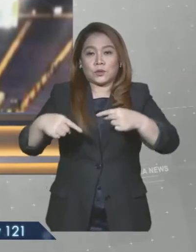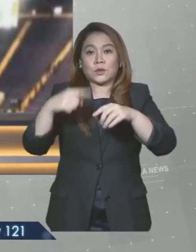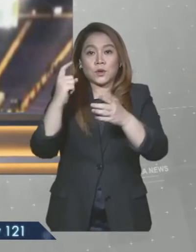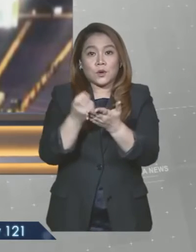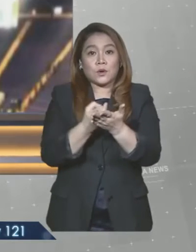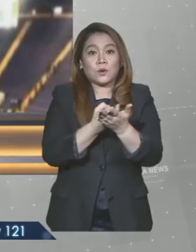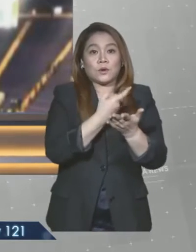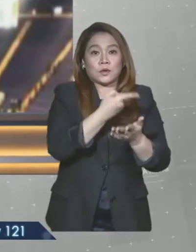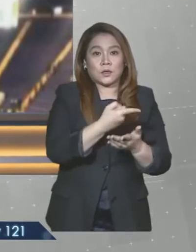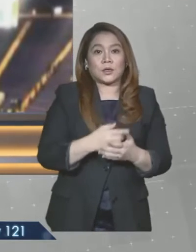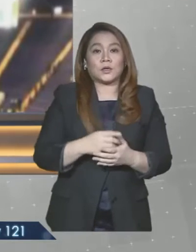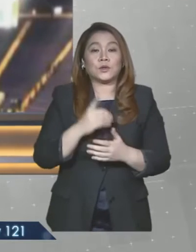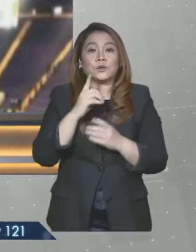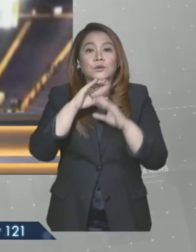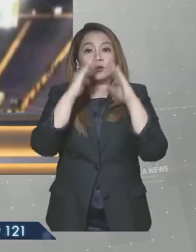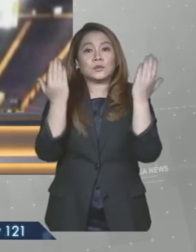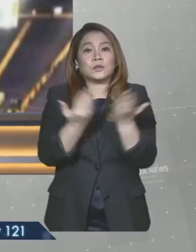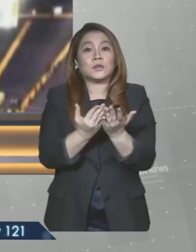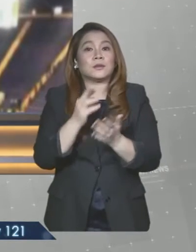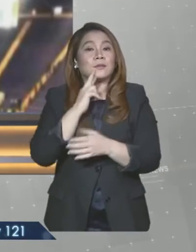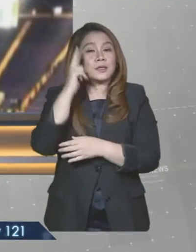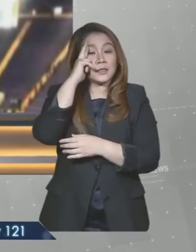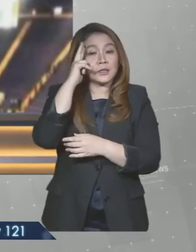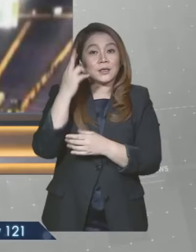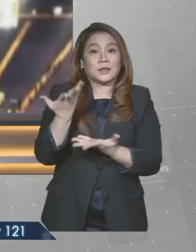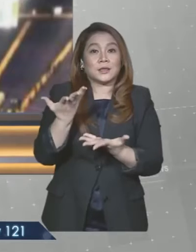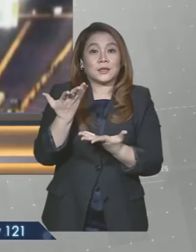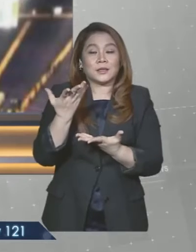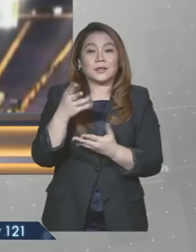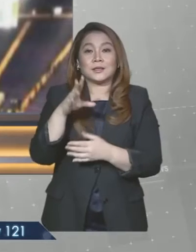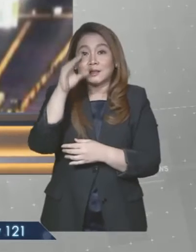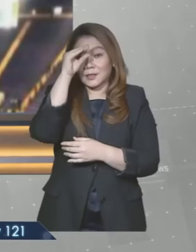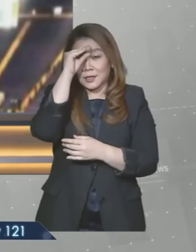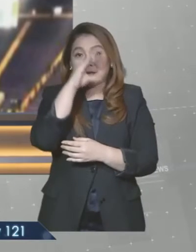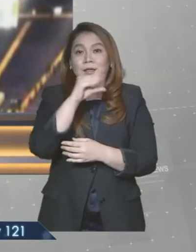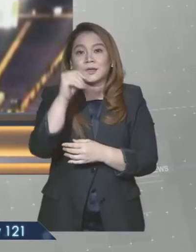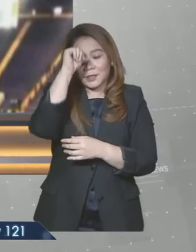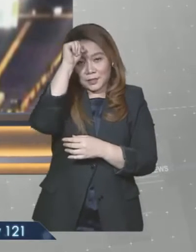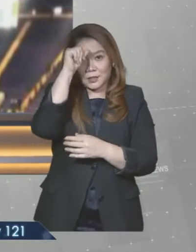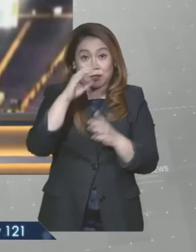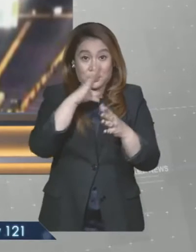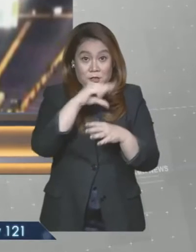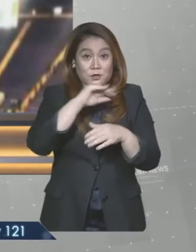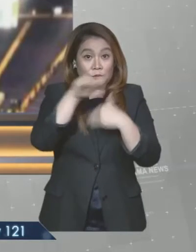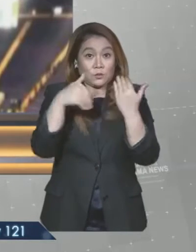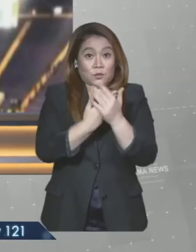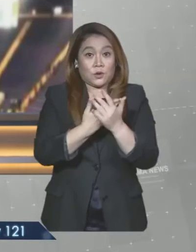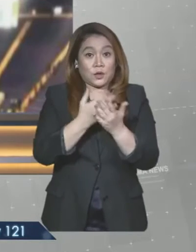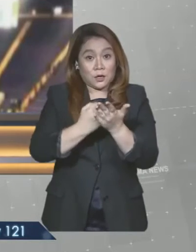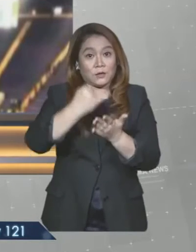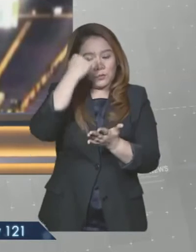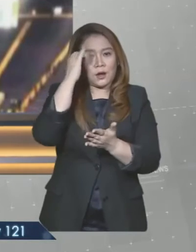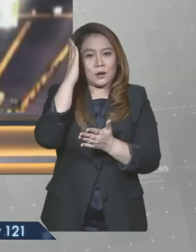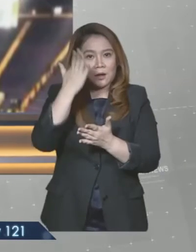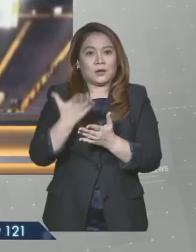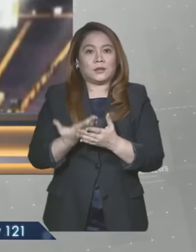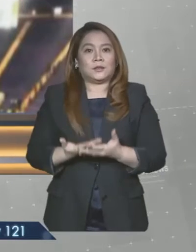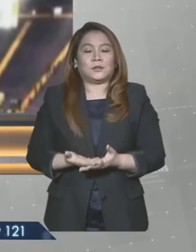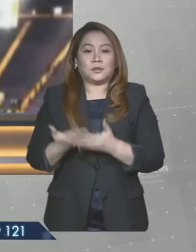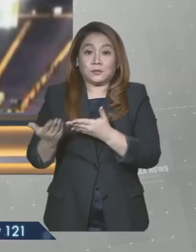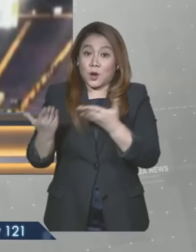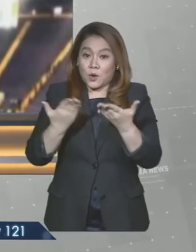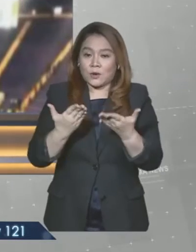di Bhubaneswar, India. Kapten skuad remaja itu berkata segala ilmu yang diperoleh akan diterapkan ketika